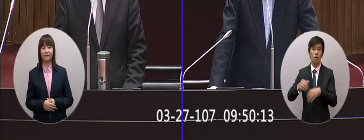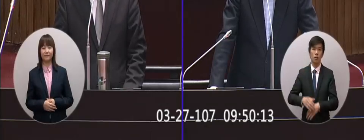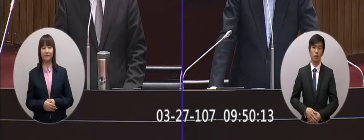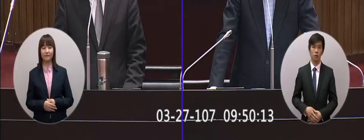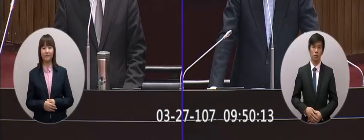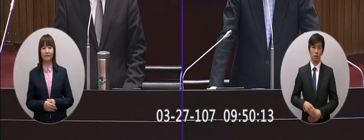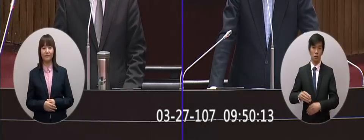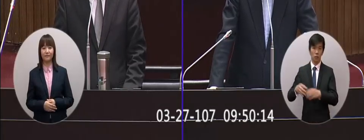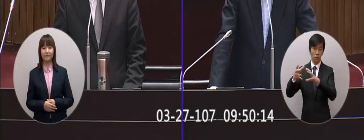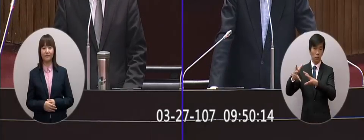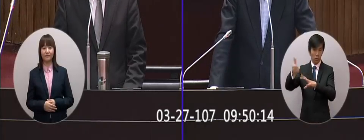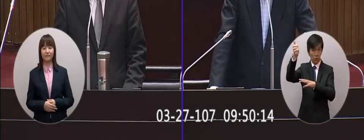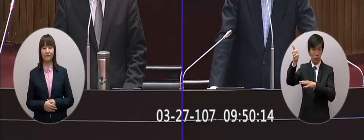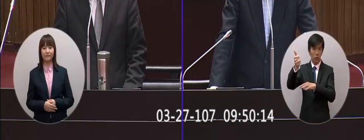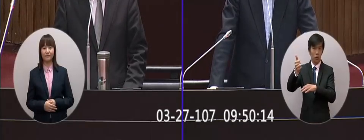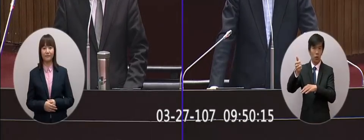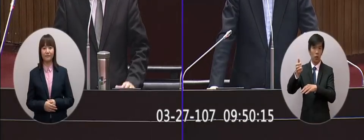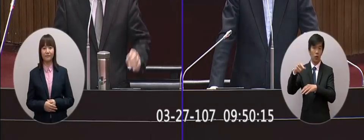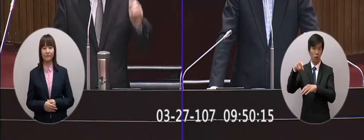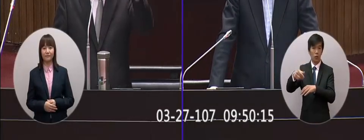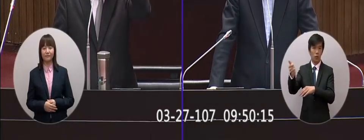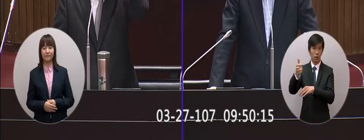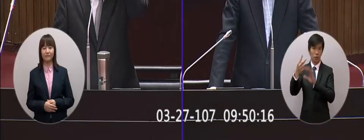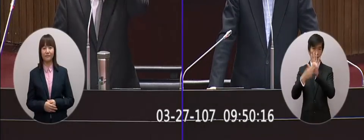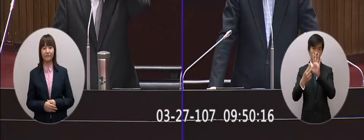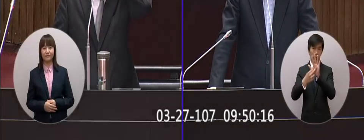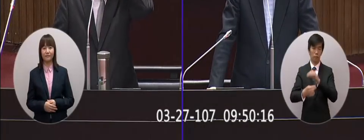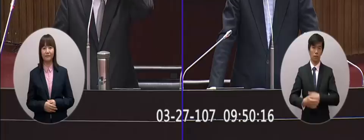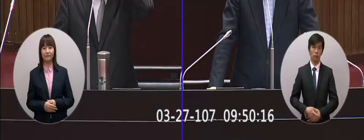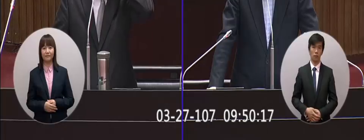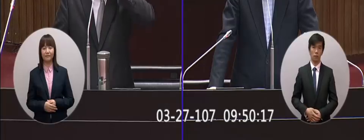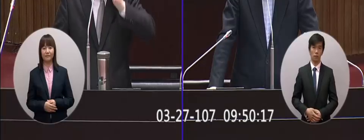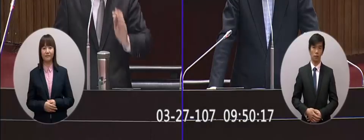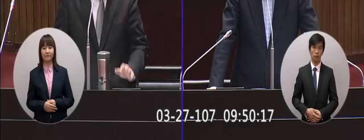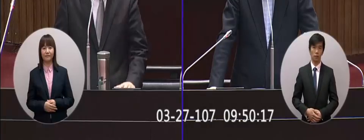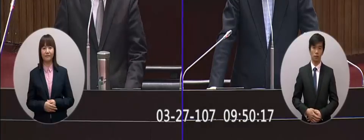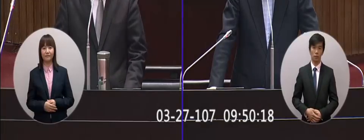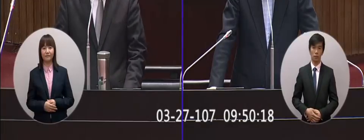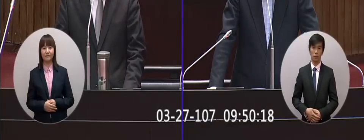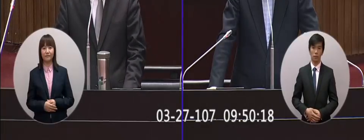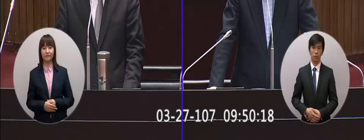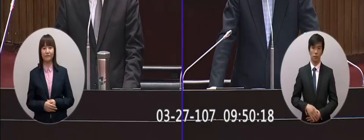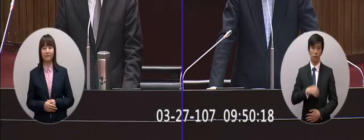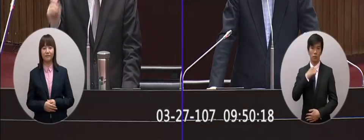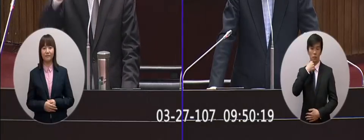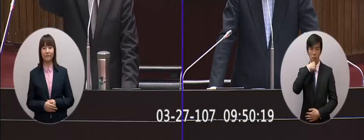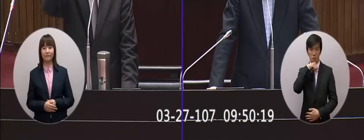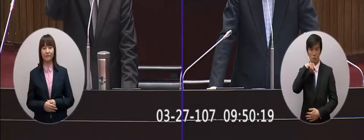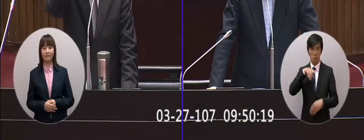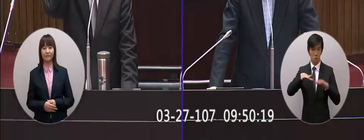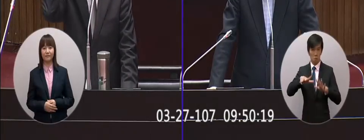朱宗元先生啊，表示啊，台湾正在面临史无